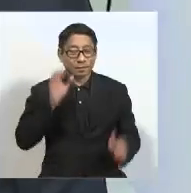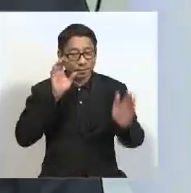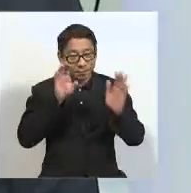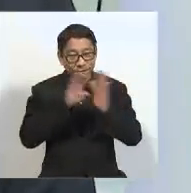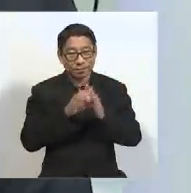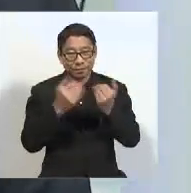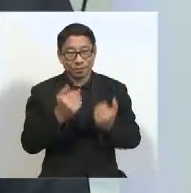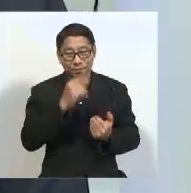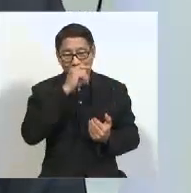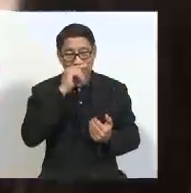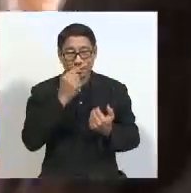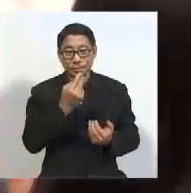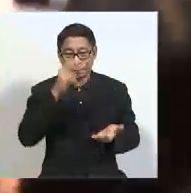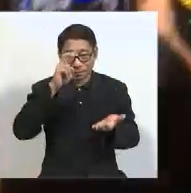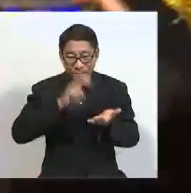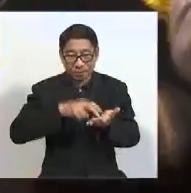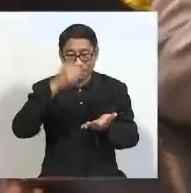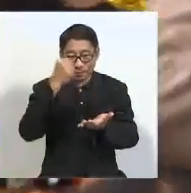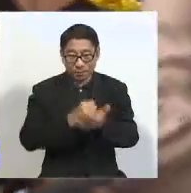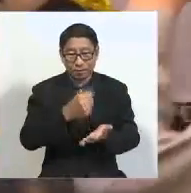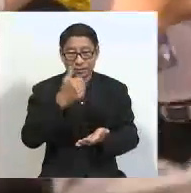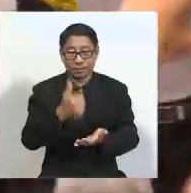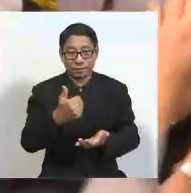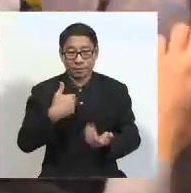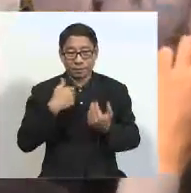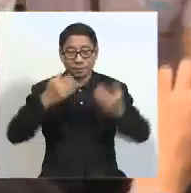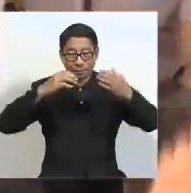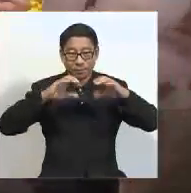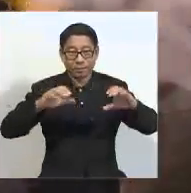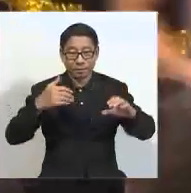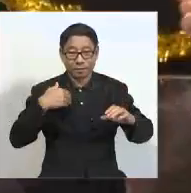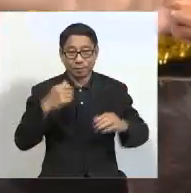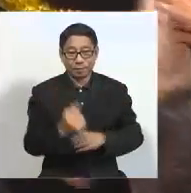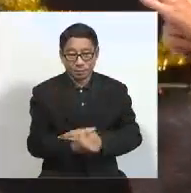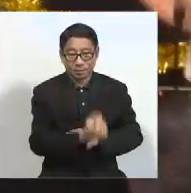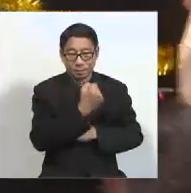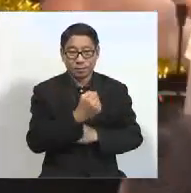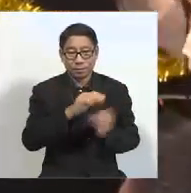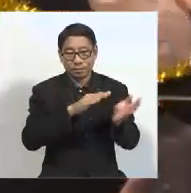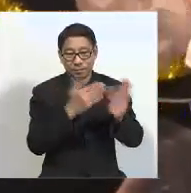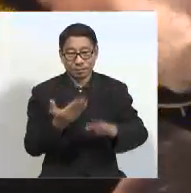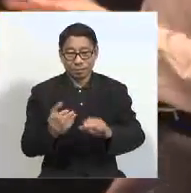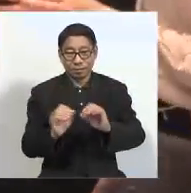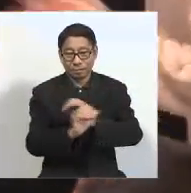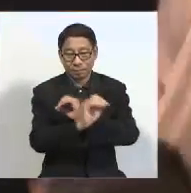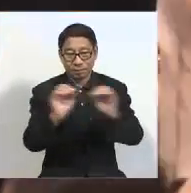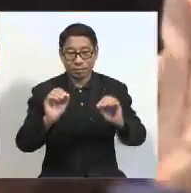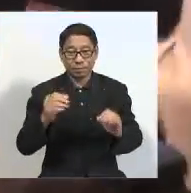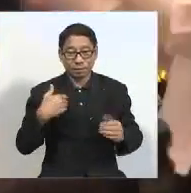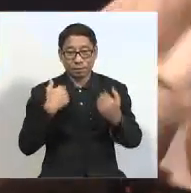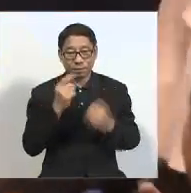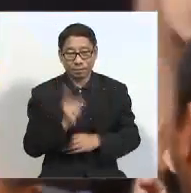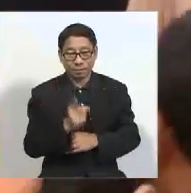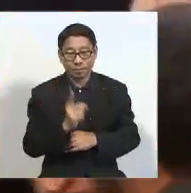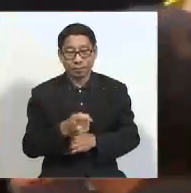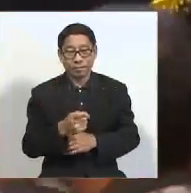นี้น่าจะการันตีได้เป็นอย่างดีนะคะว่ารัฐบาลมีเสถียรภาพไม่มีล่มไม่มีแพแตกอย่างแน่นอน